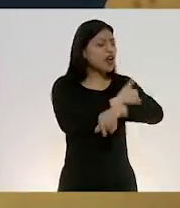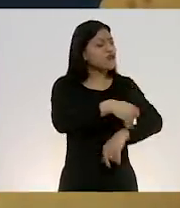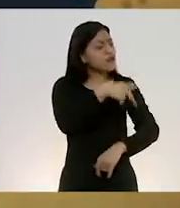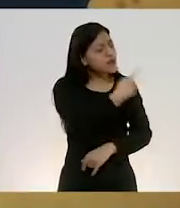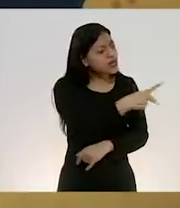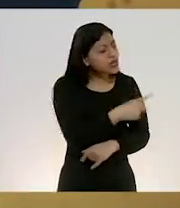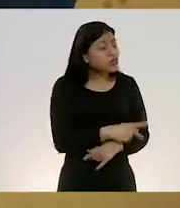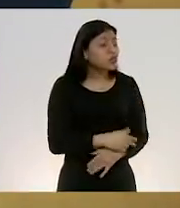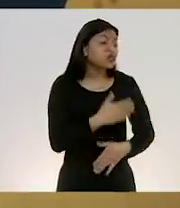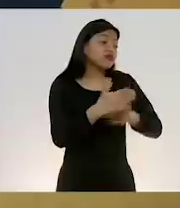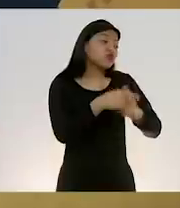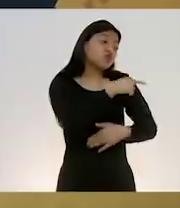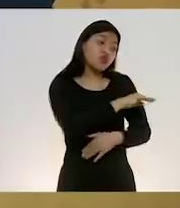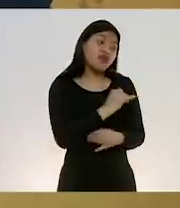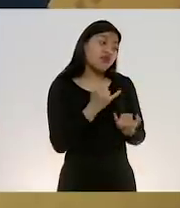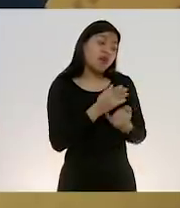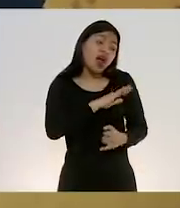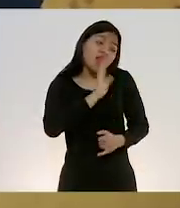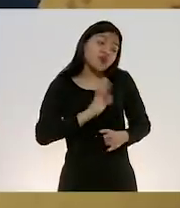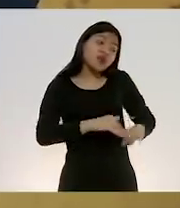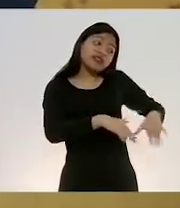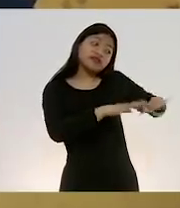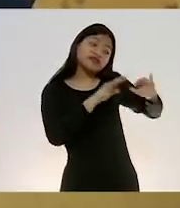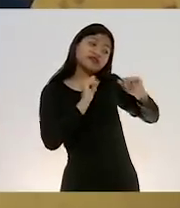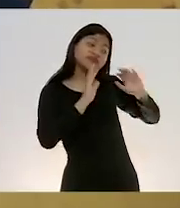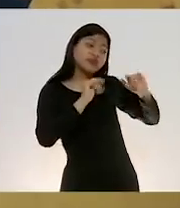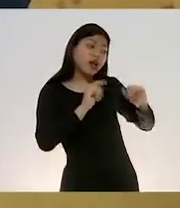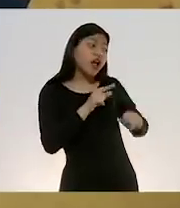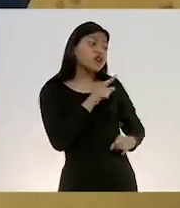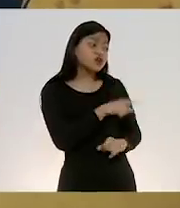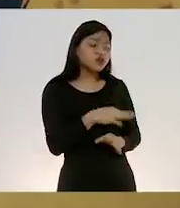abinshane, alixmaba utialehelo.